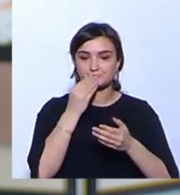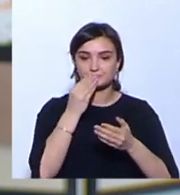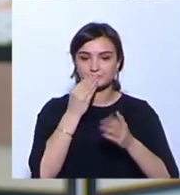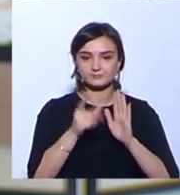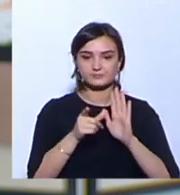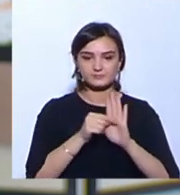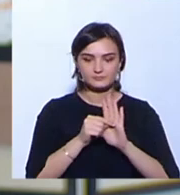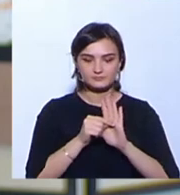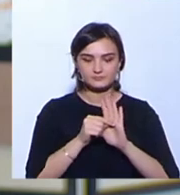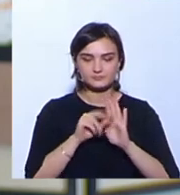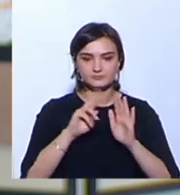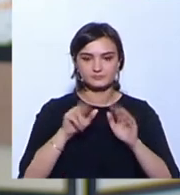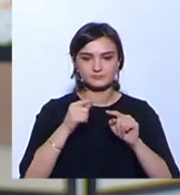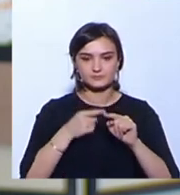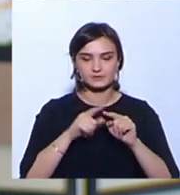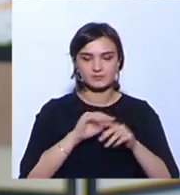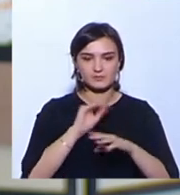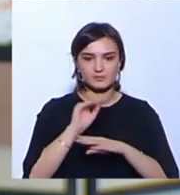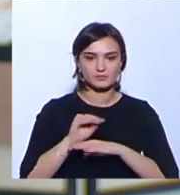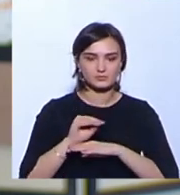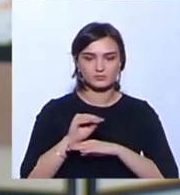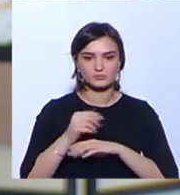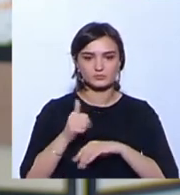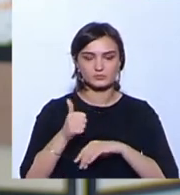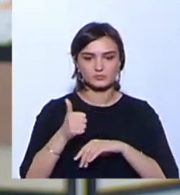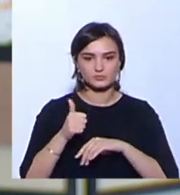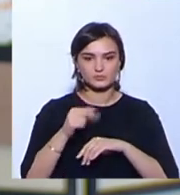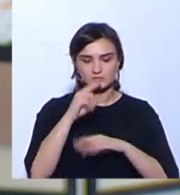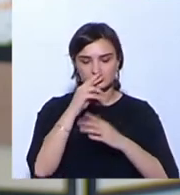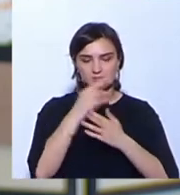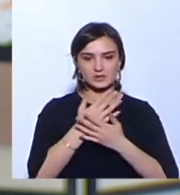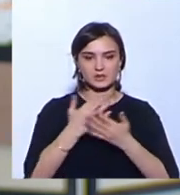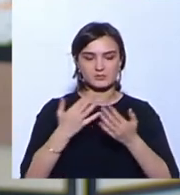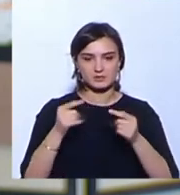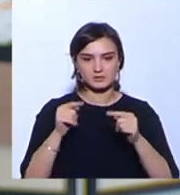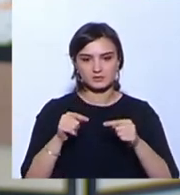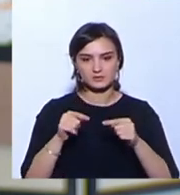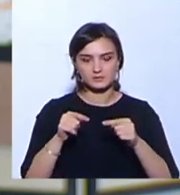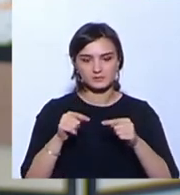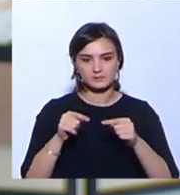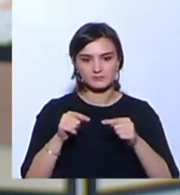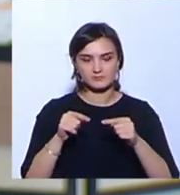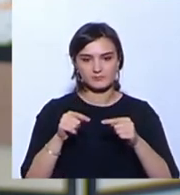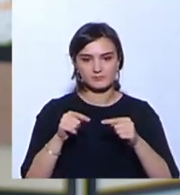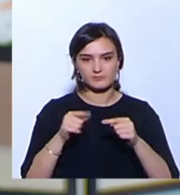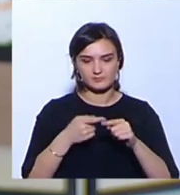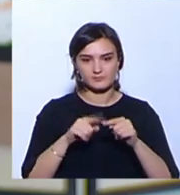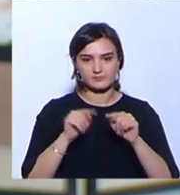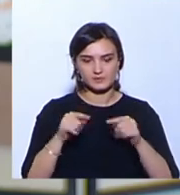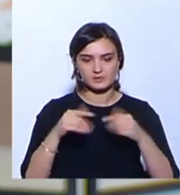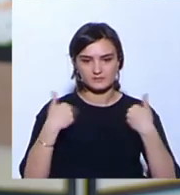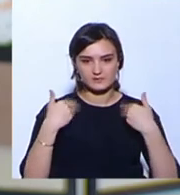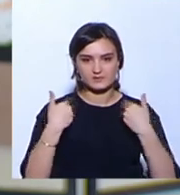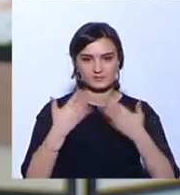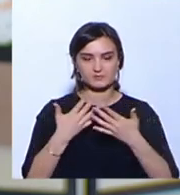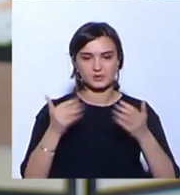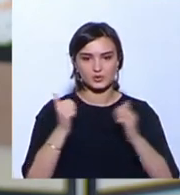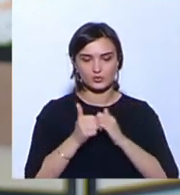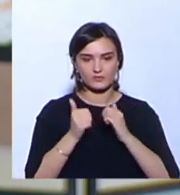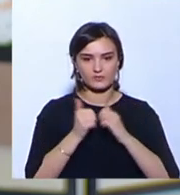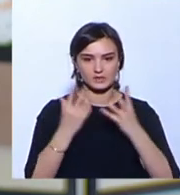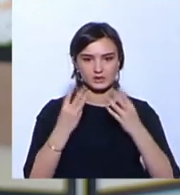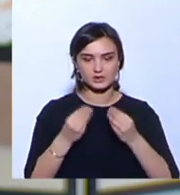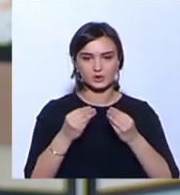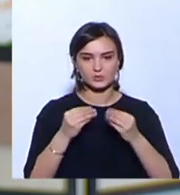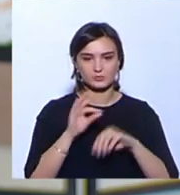საკვებთან ერთად და დავამატოთ როგორც მედიკამენტი AS ვიტამინი